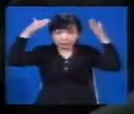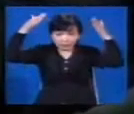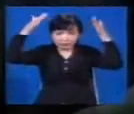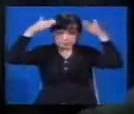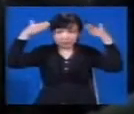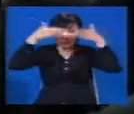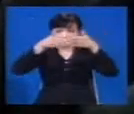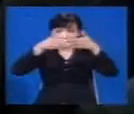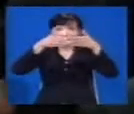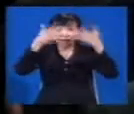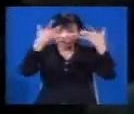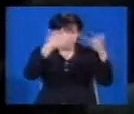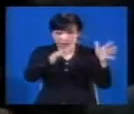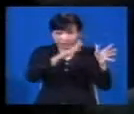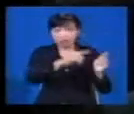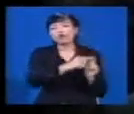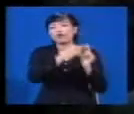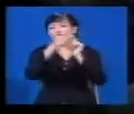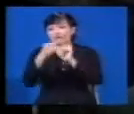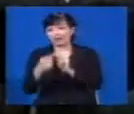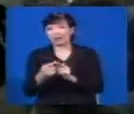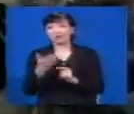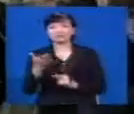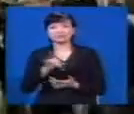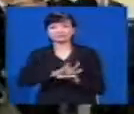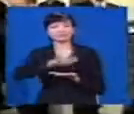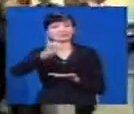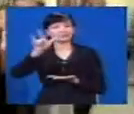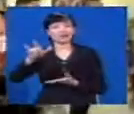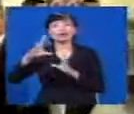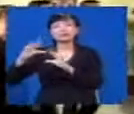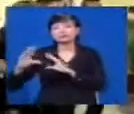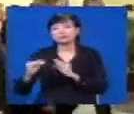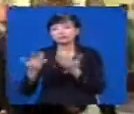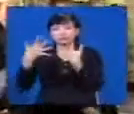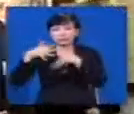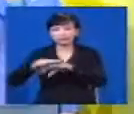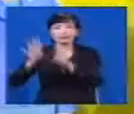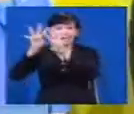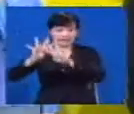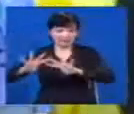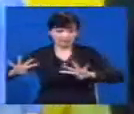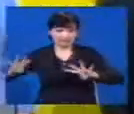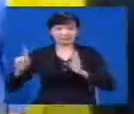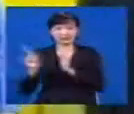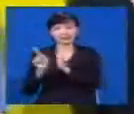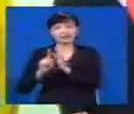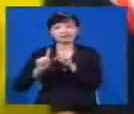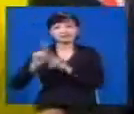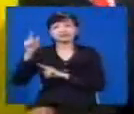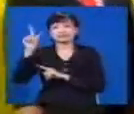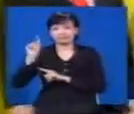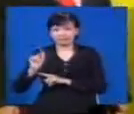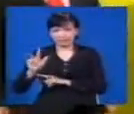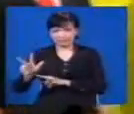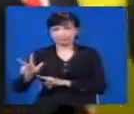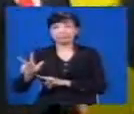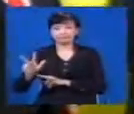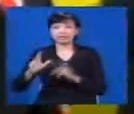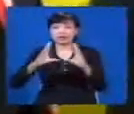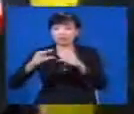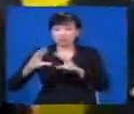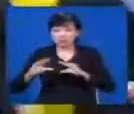วันบรูไนดารุสสลามเพื่อเข้าร่วมการประชุมสุดยอดอาเซียนครั้งที่23และการประชุมอื่นๆที่เกี่ยวข้องรวม